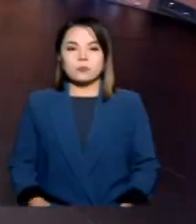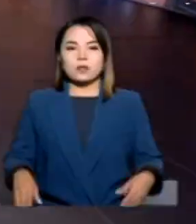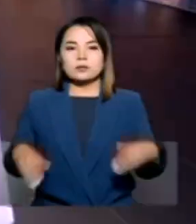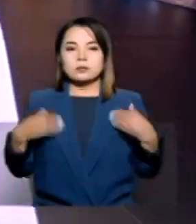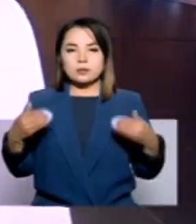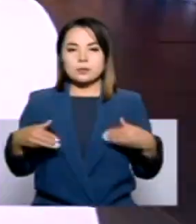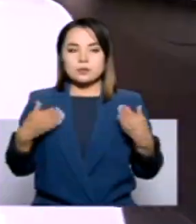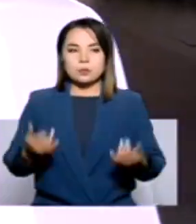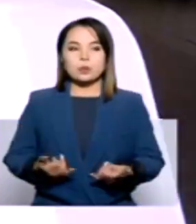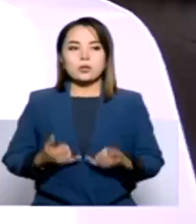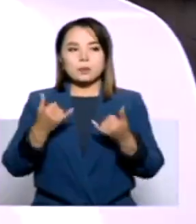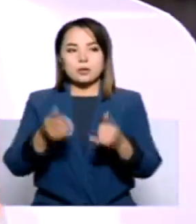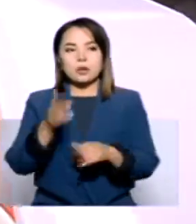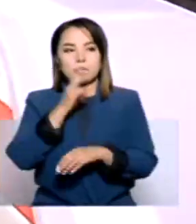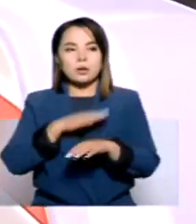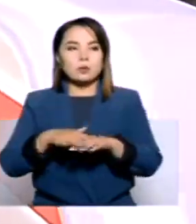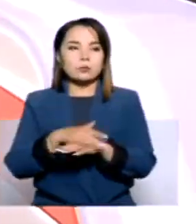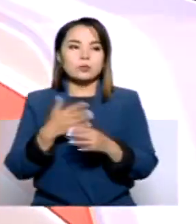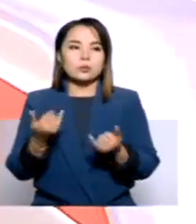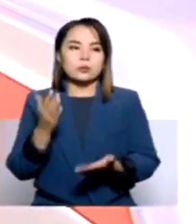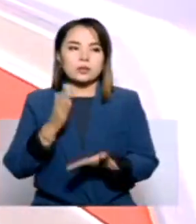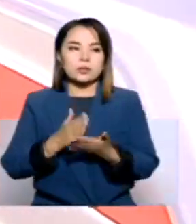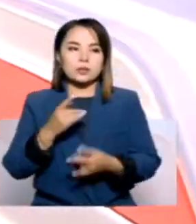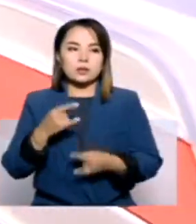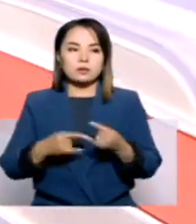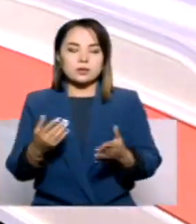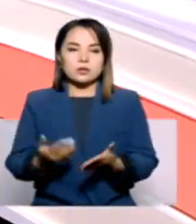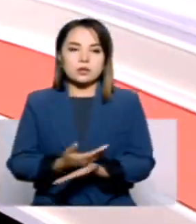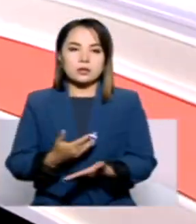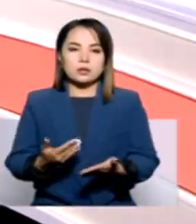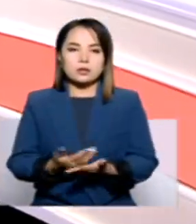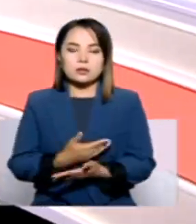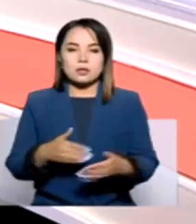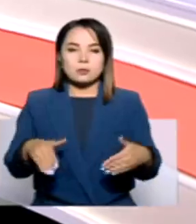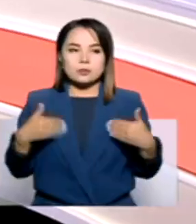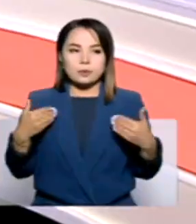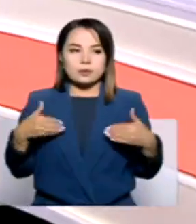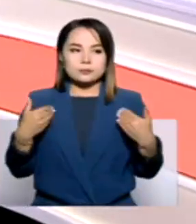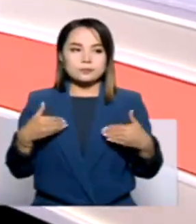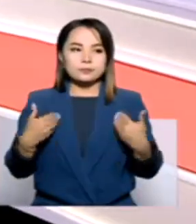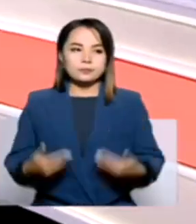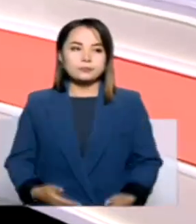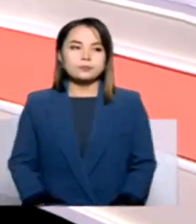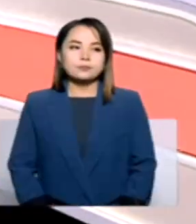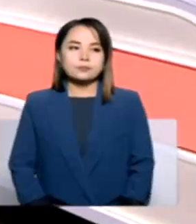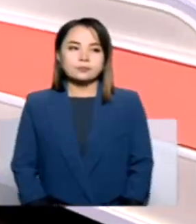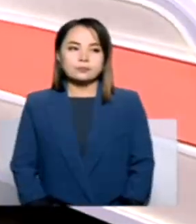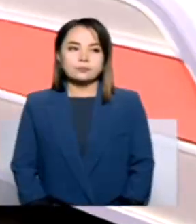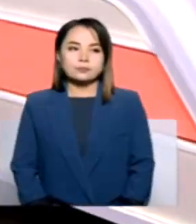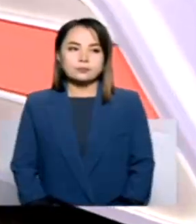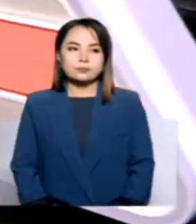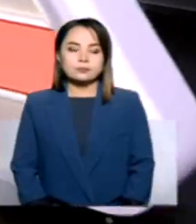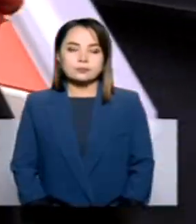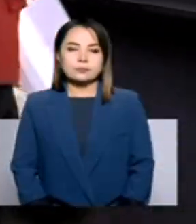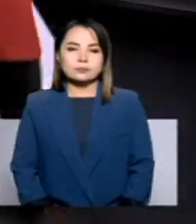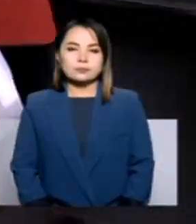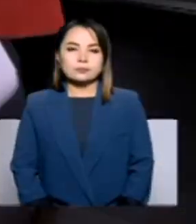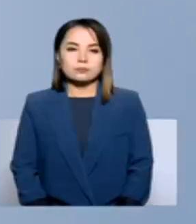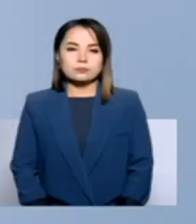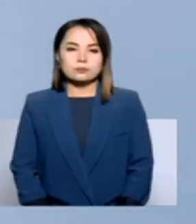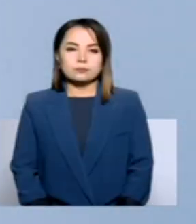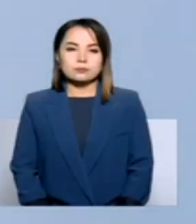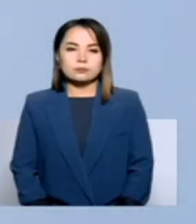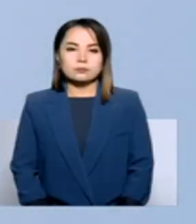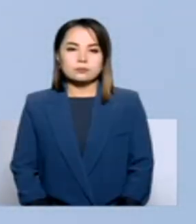Амансыздар ма? Тікелей эфирде ақпарат сіздермен бірге мен Альбина Әшім және сурд аудармашы Шырын Жанғабыл. Алдымен аңдату.